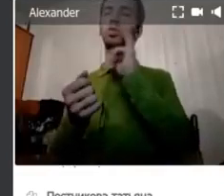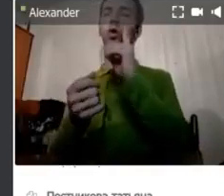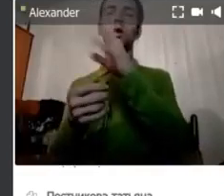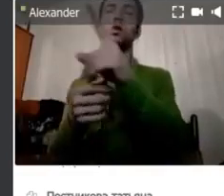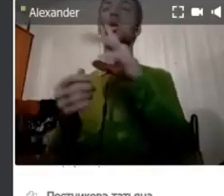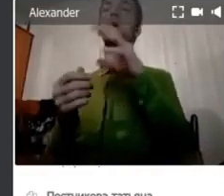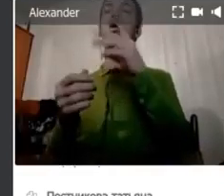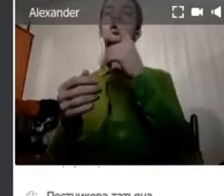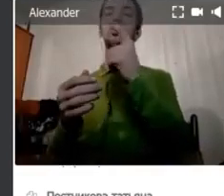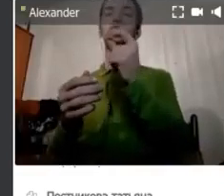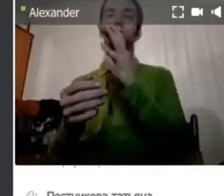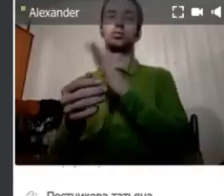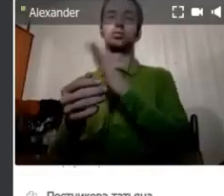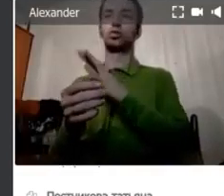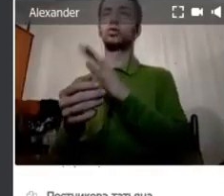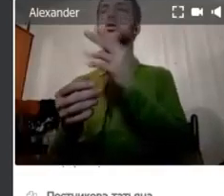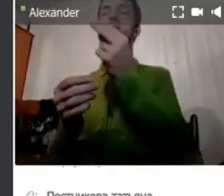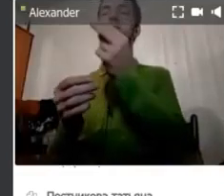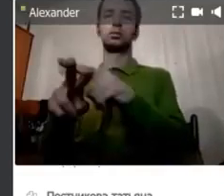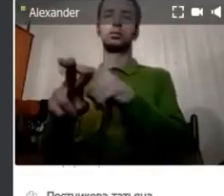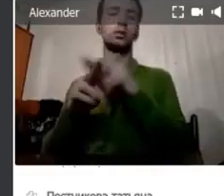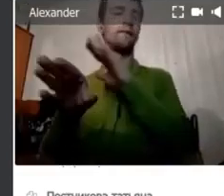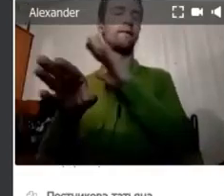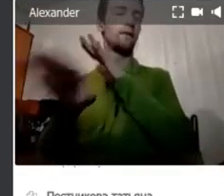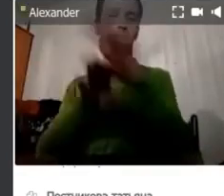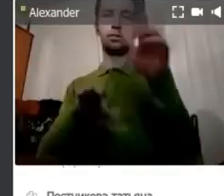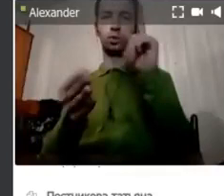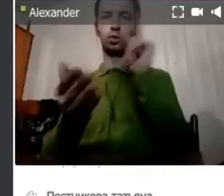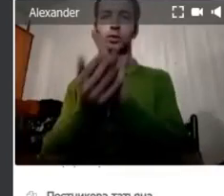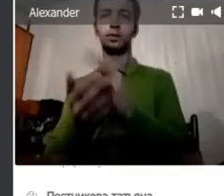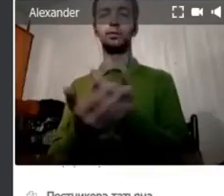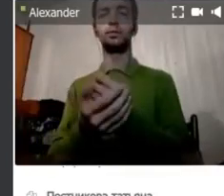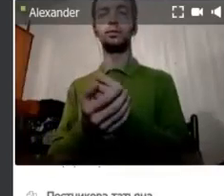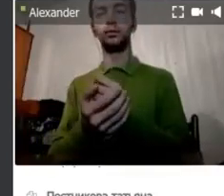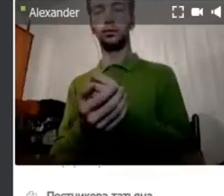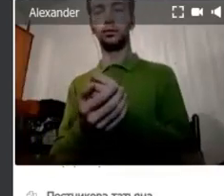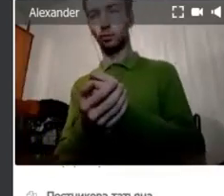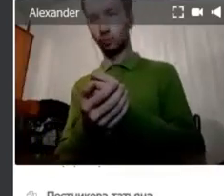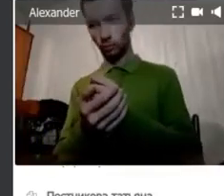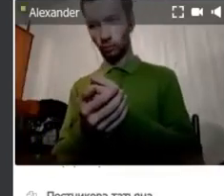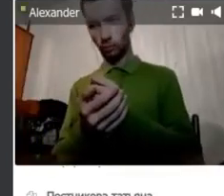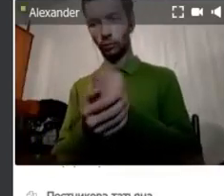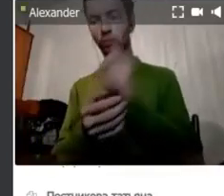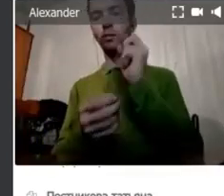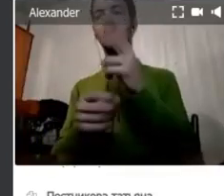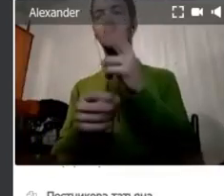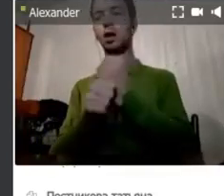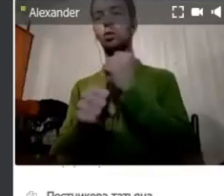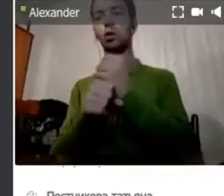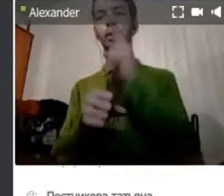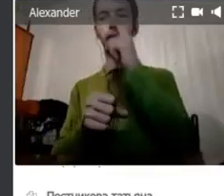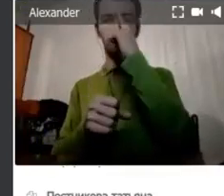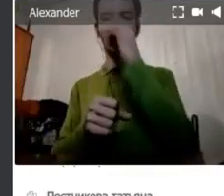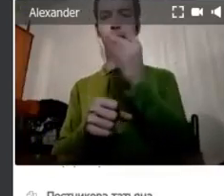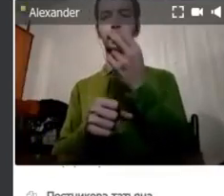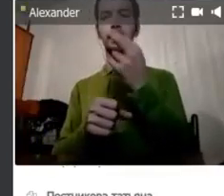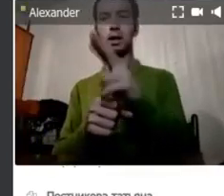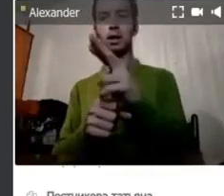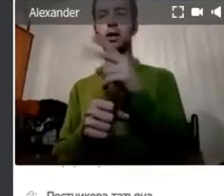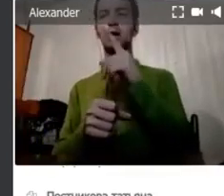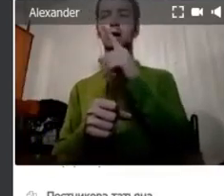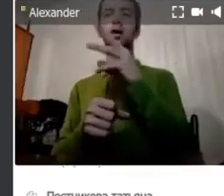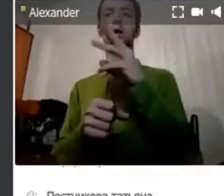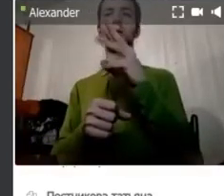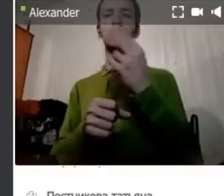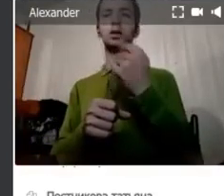есть специальная программа, она называется Light по золоту, то есть там чуть меньше, скажем так,